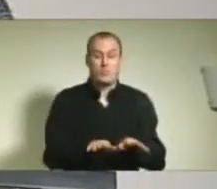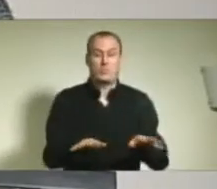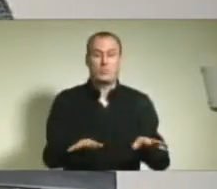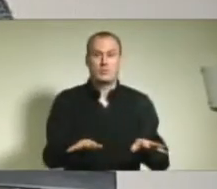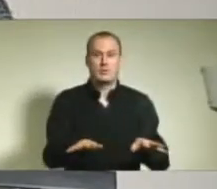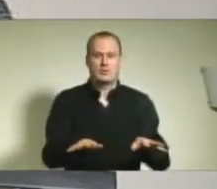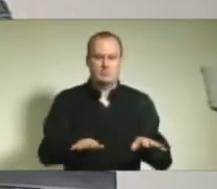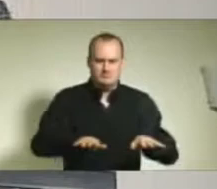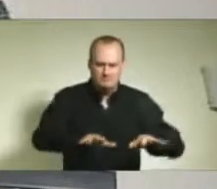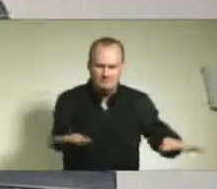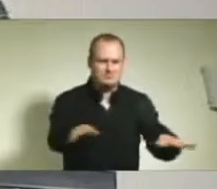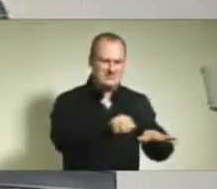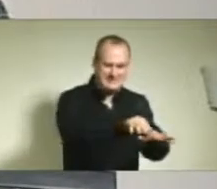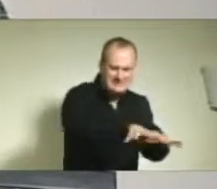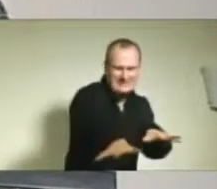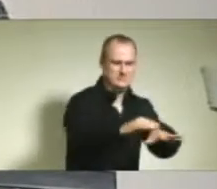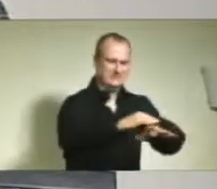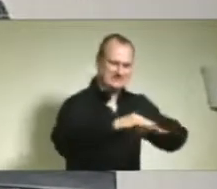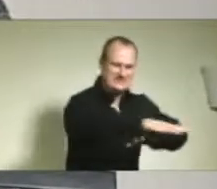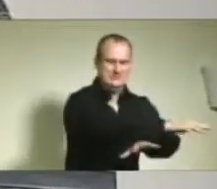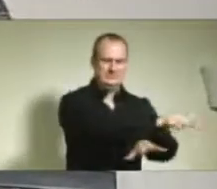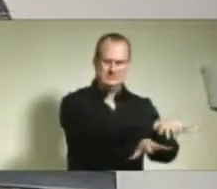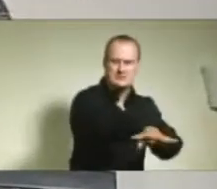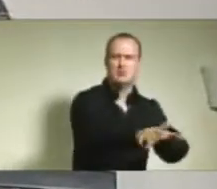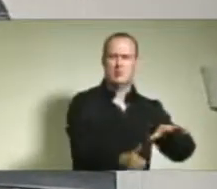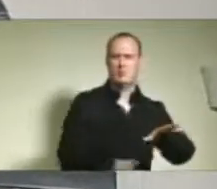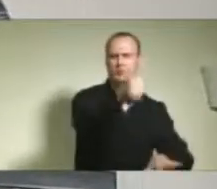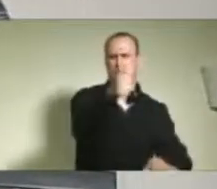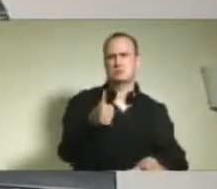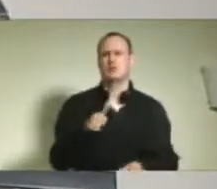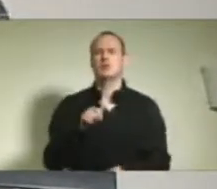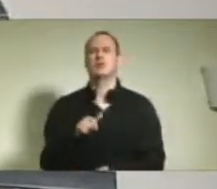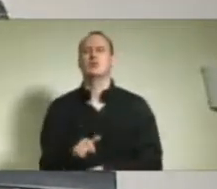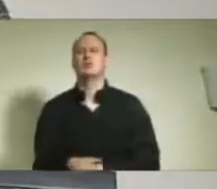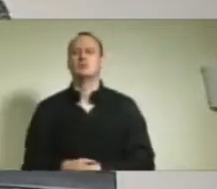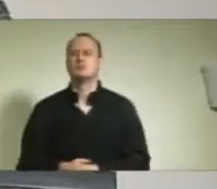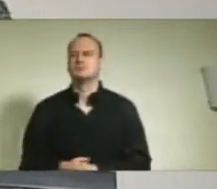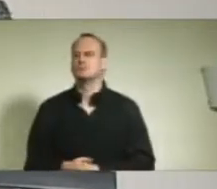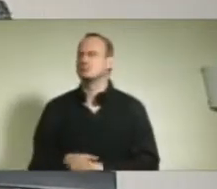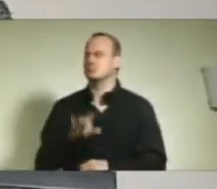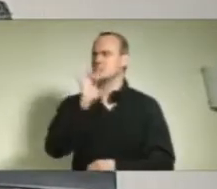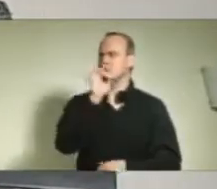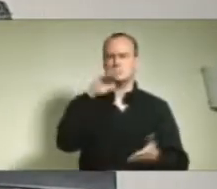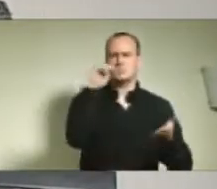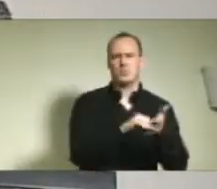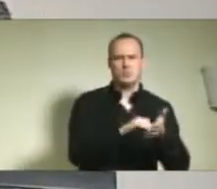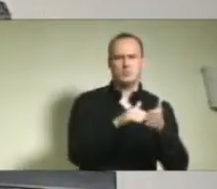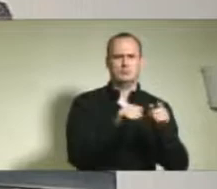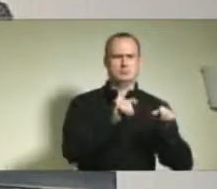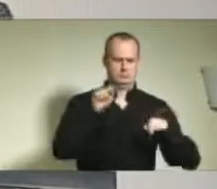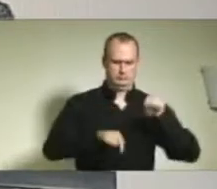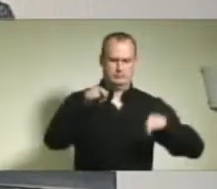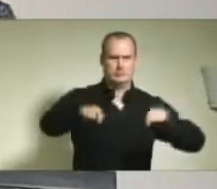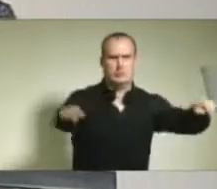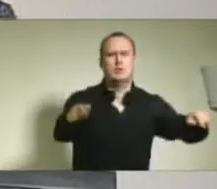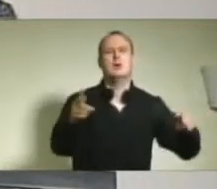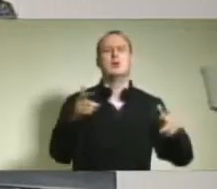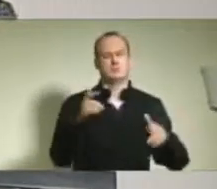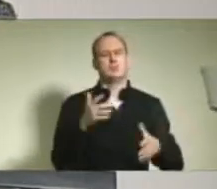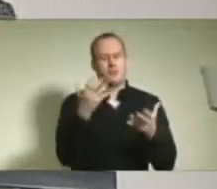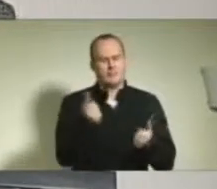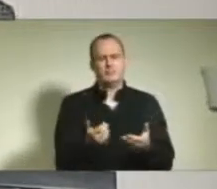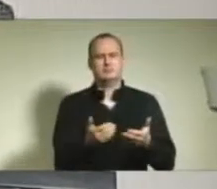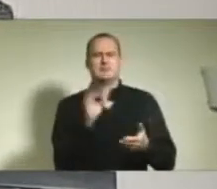000 points de vente et les 3 000 bureaux de poste de plein exercice, on va spécialiser ces